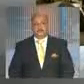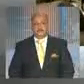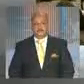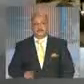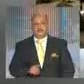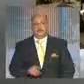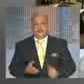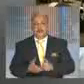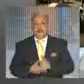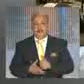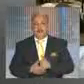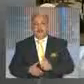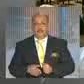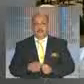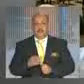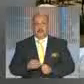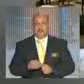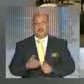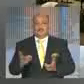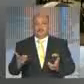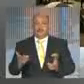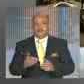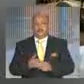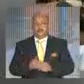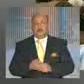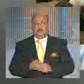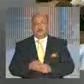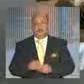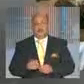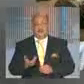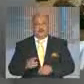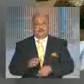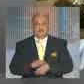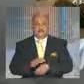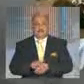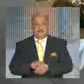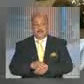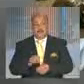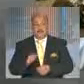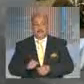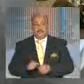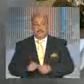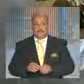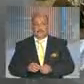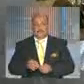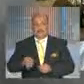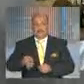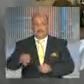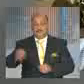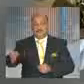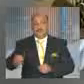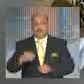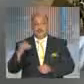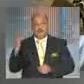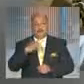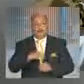شيء، ما المرض واحد وبطبيعتنا نستنوا فيها معناتها وقتاش في أقرب وقت واحد باش